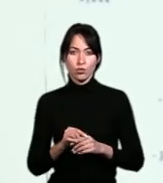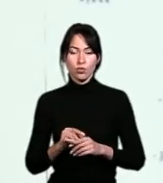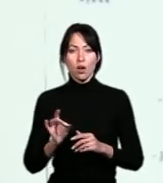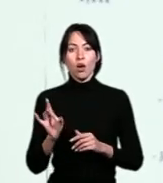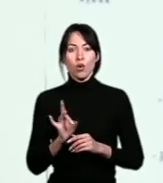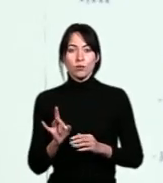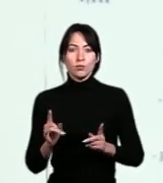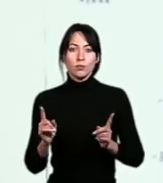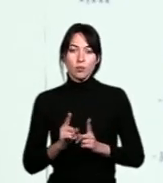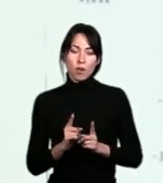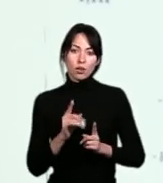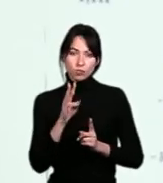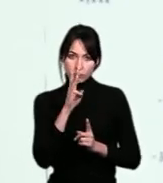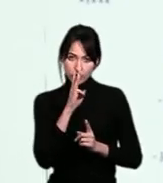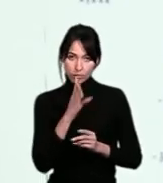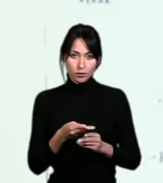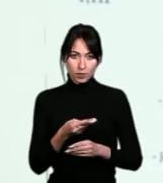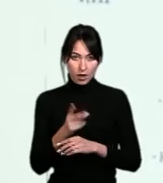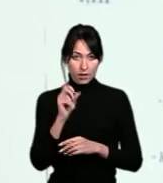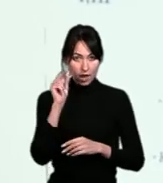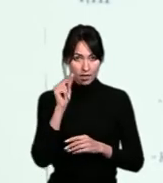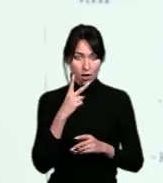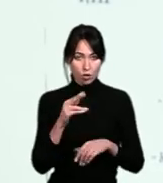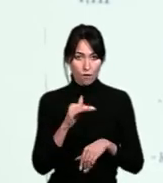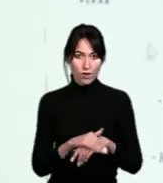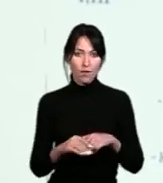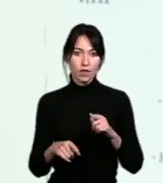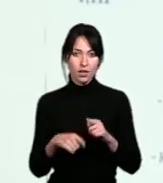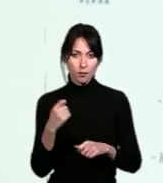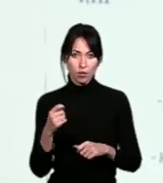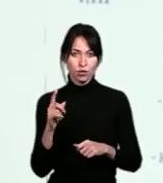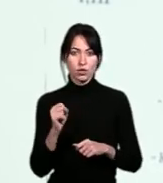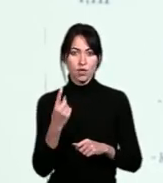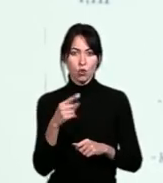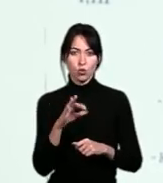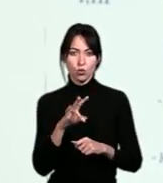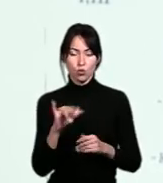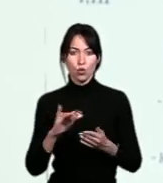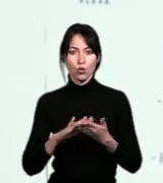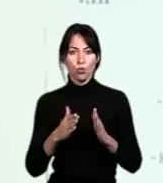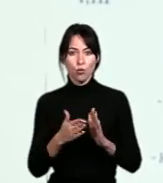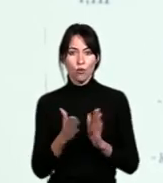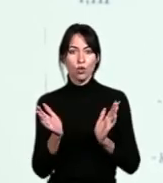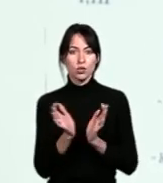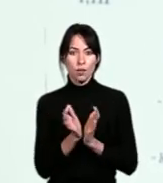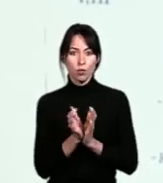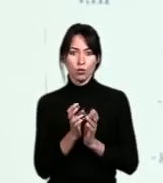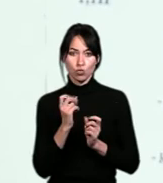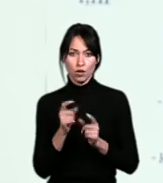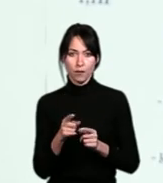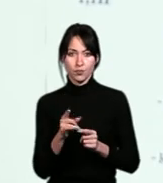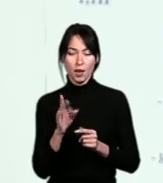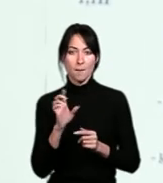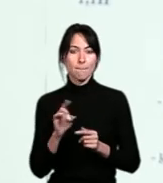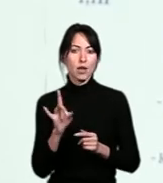Розміру мінімальної заробітної плати на дату виявлення порушення за 1 тонну умовної забруднюючої речовини,